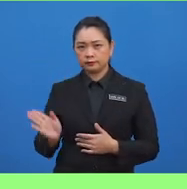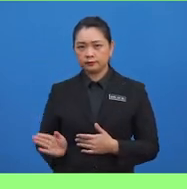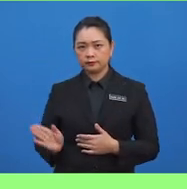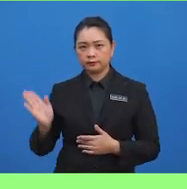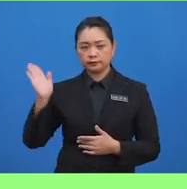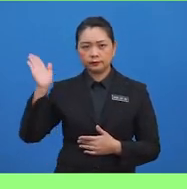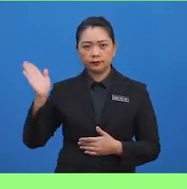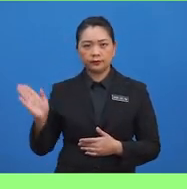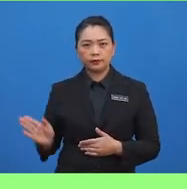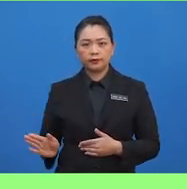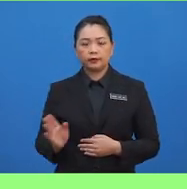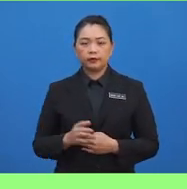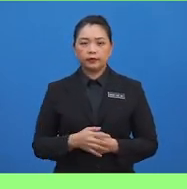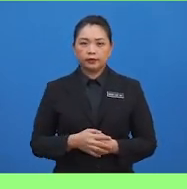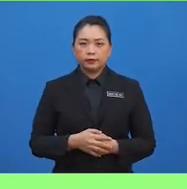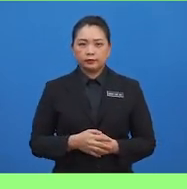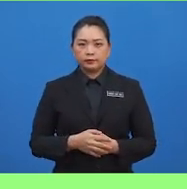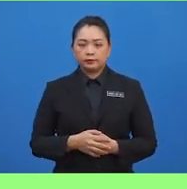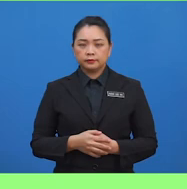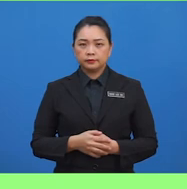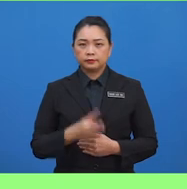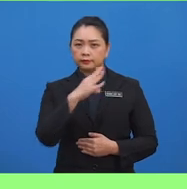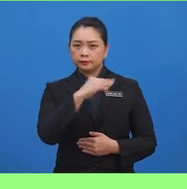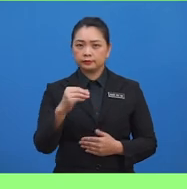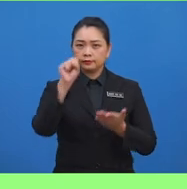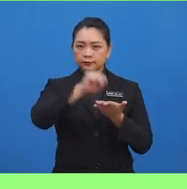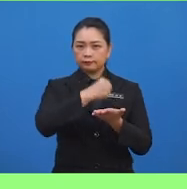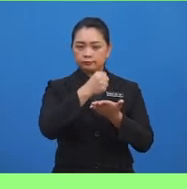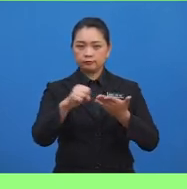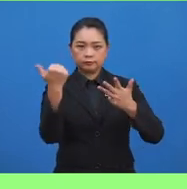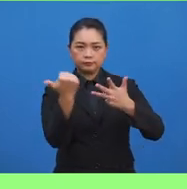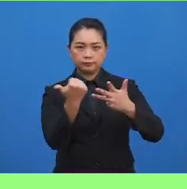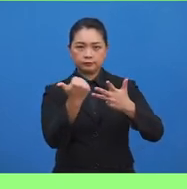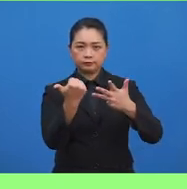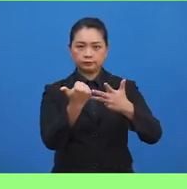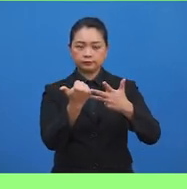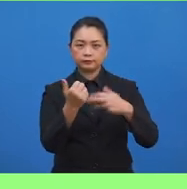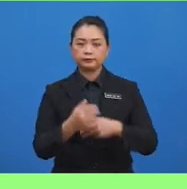Perhatikan gambar ini setelah syair perangkap